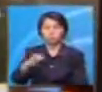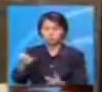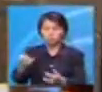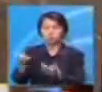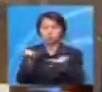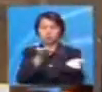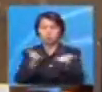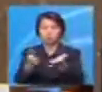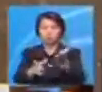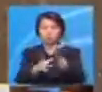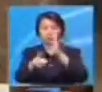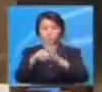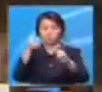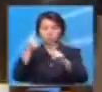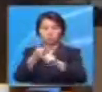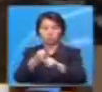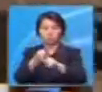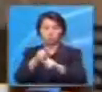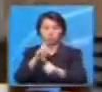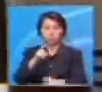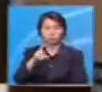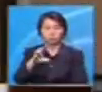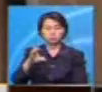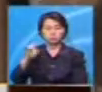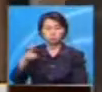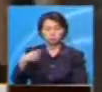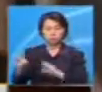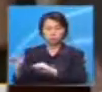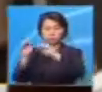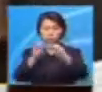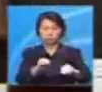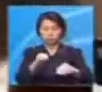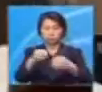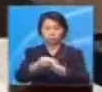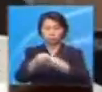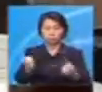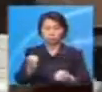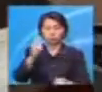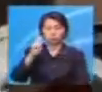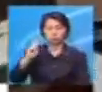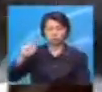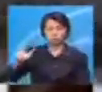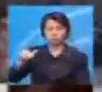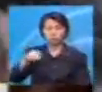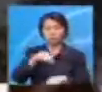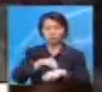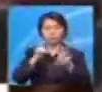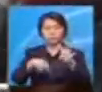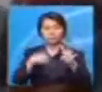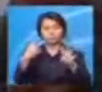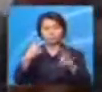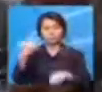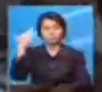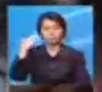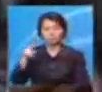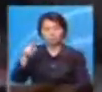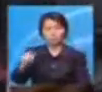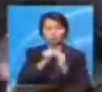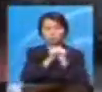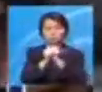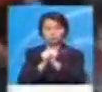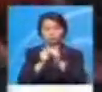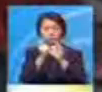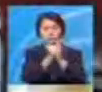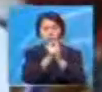berkhidmat sebagai timbalan pengarah X itu selepas ditukarkan ke ibu pejabat di Kuala Lumpur pada 4 Januari lalu dia ditemani